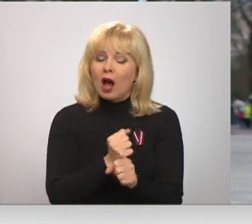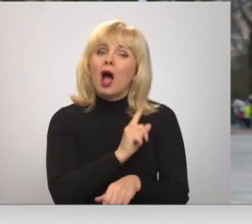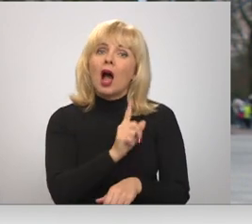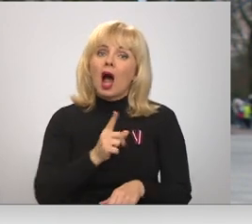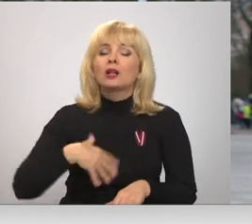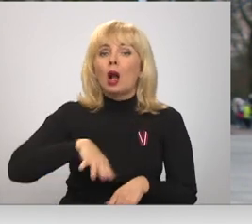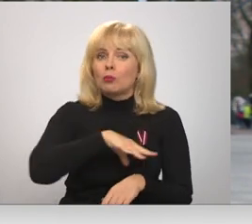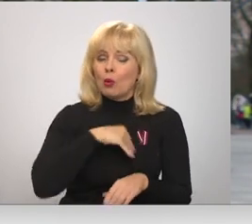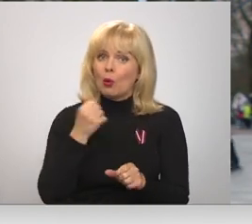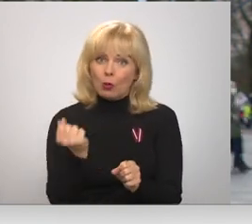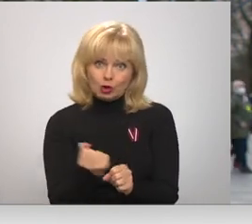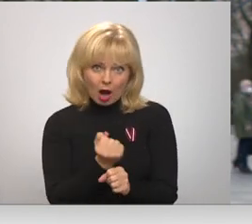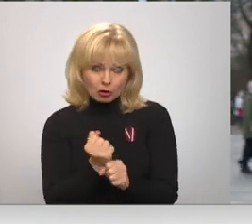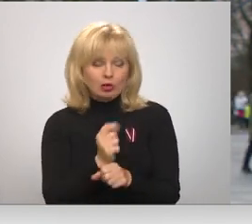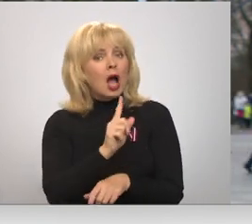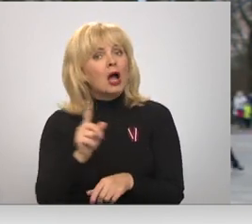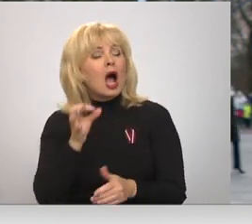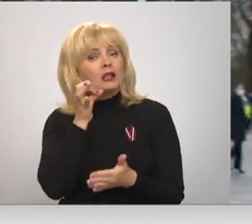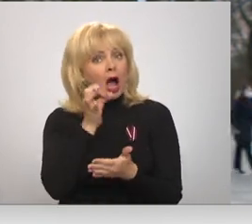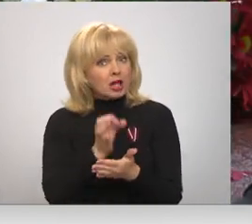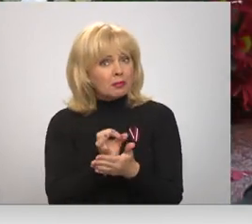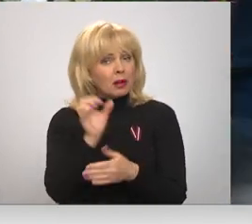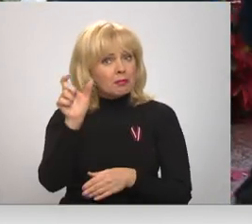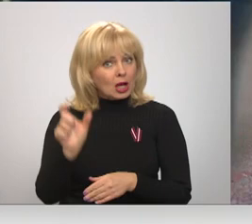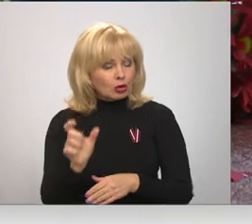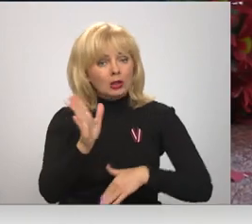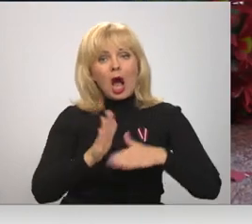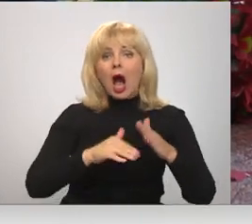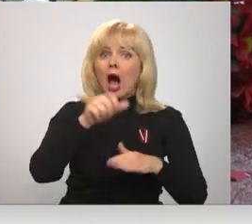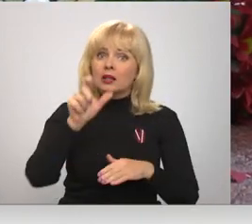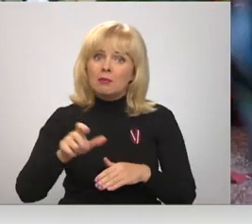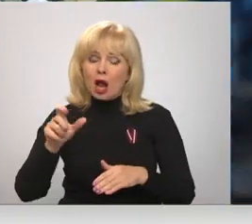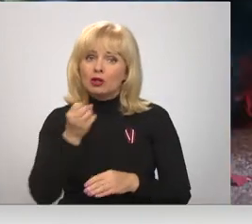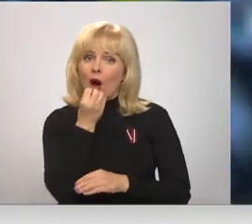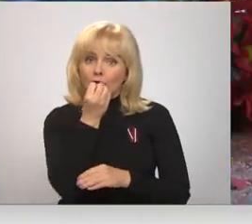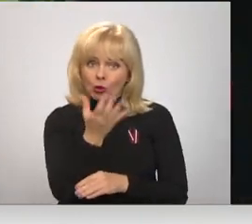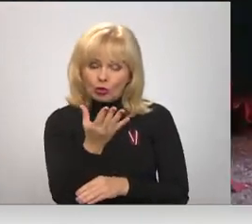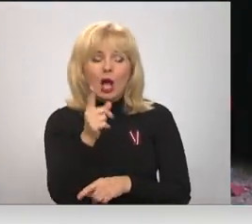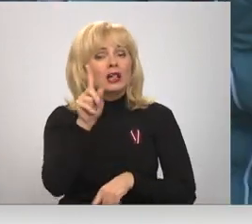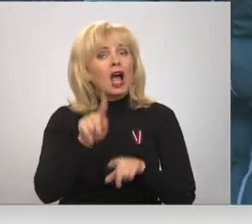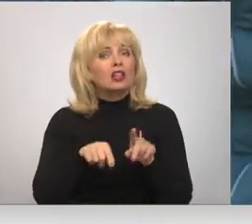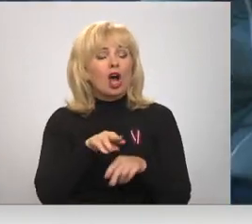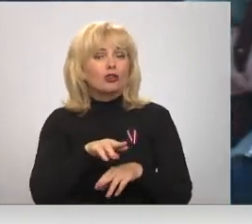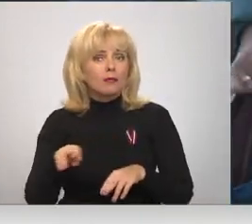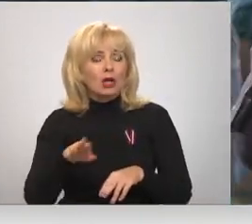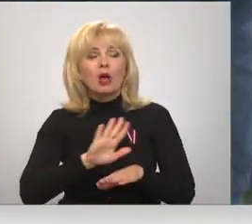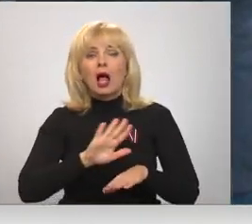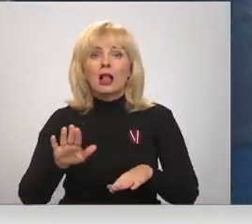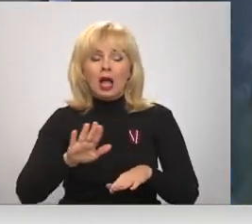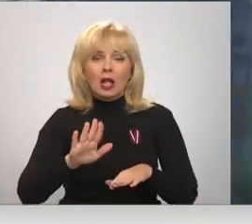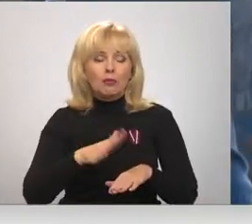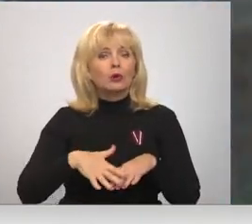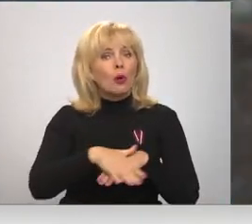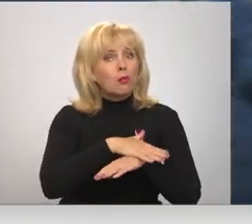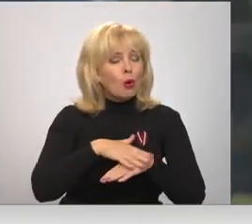no mums, katram atbildīgam pilsonim. Amatpersonu ziedu likšana ilga vien dažas minūtes. Lai nebūtu liels